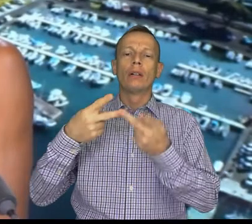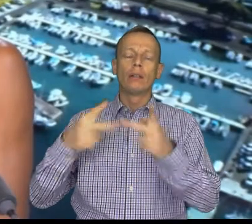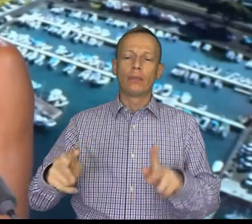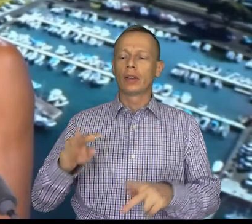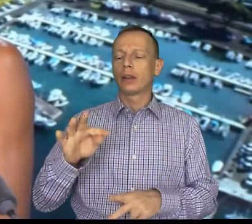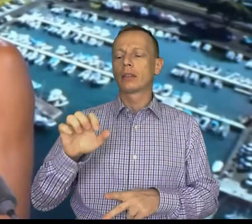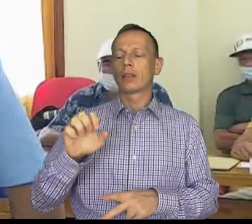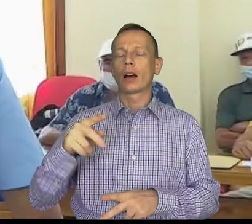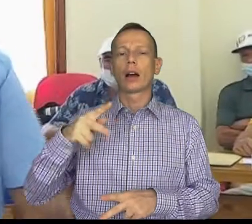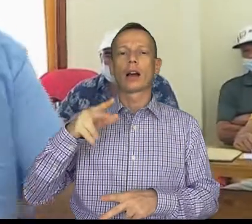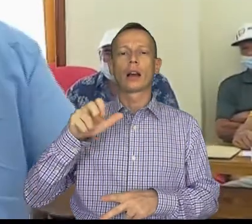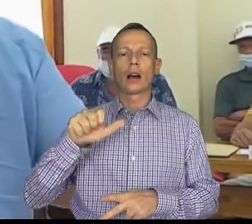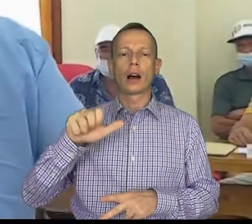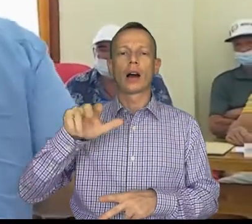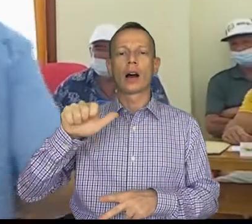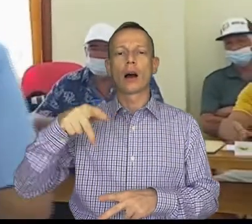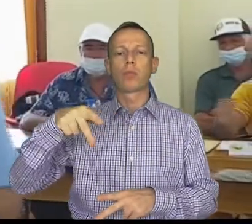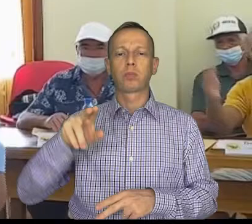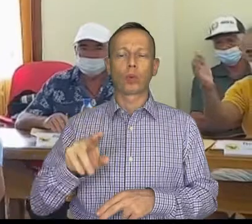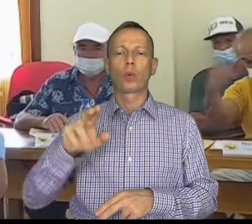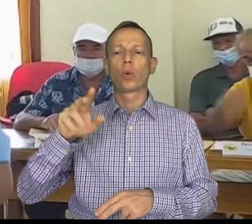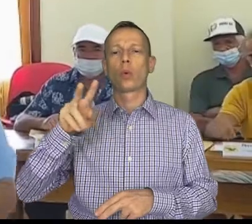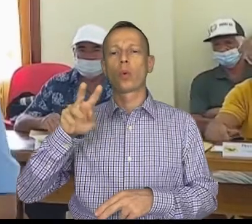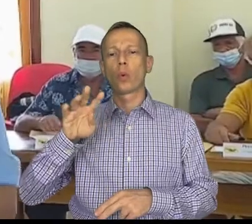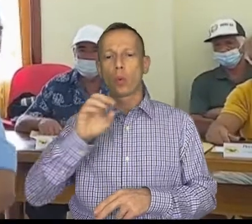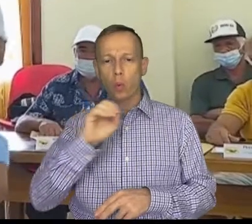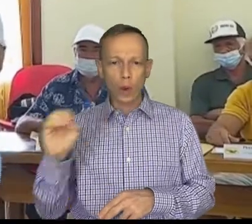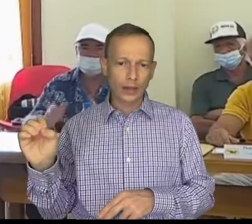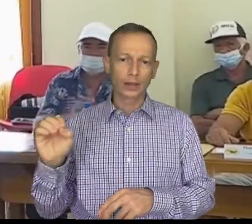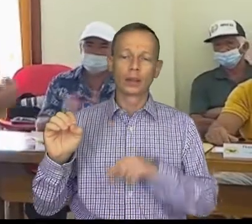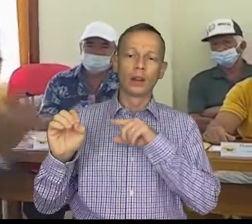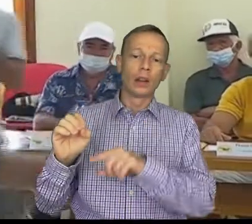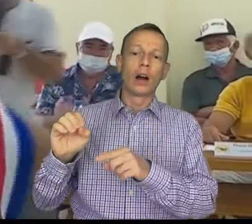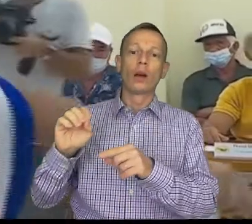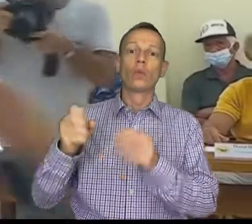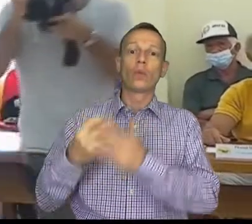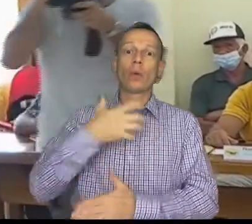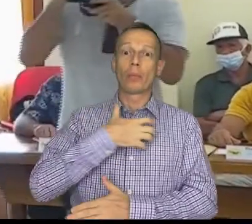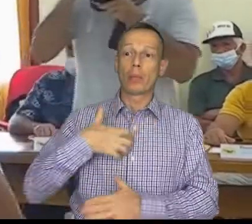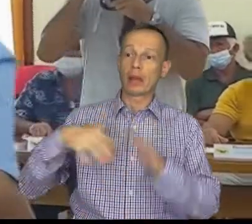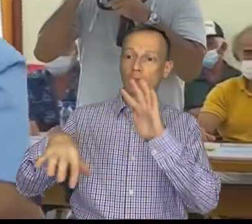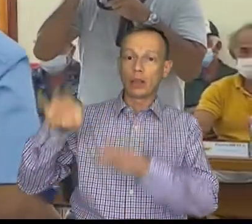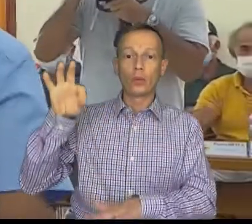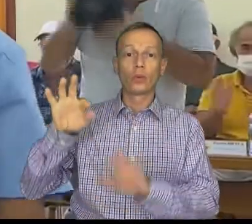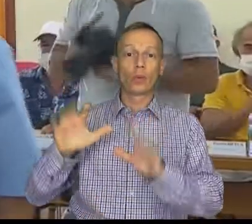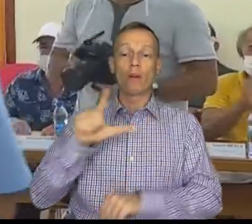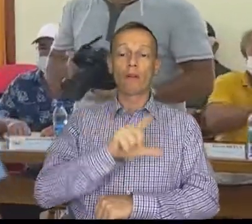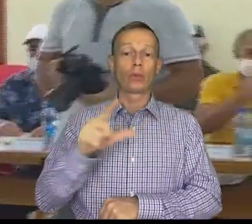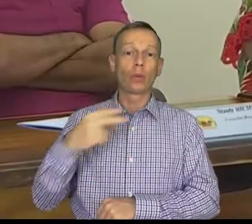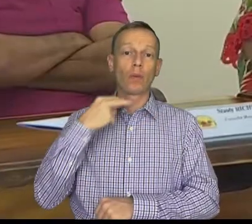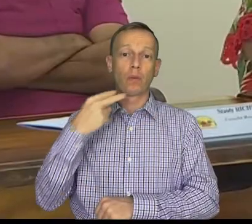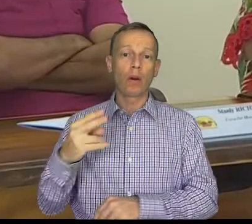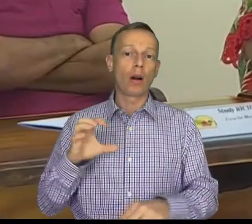Tayarapu-Est. Willy Chansao, le nouveau maire délégué dans la section de commune de Afahiti-Taravao. Il a été élu par 22 voix contre